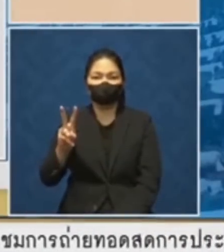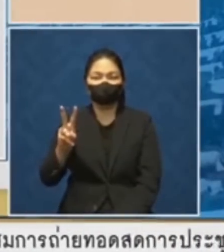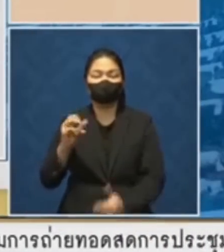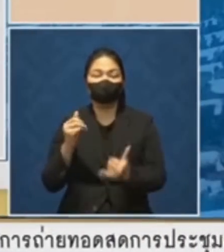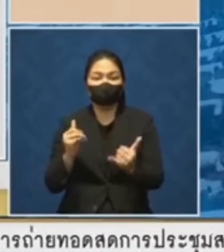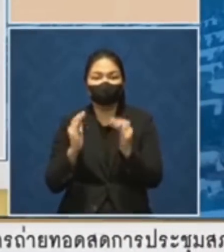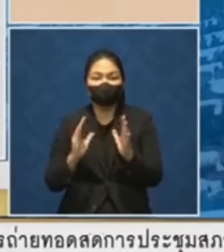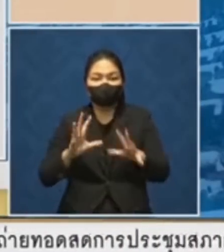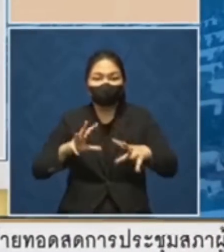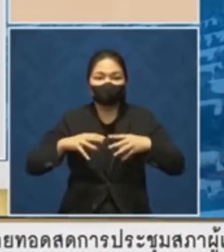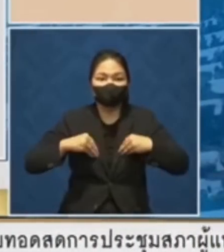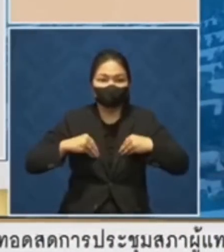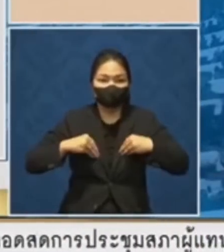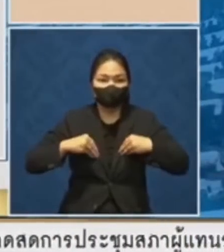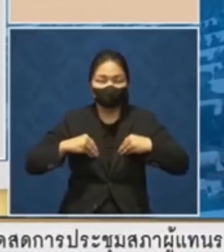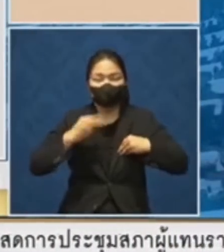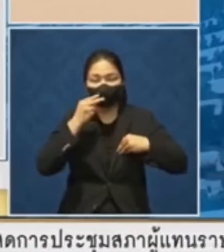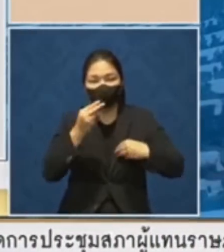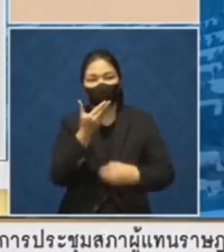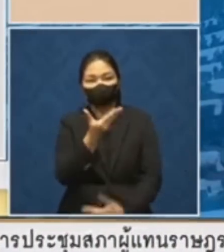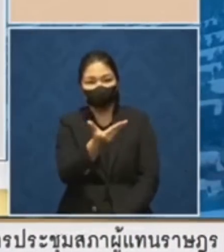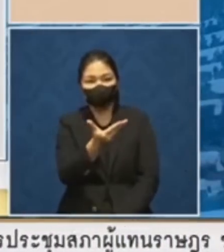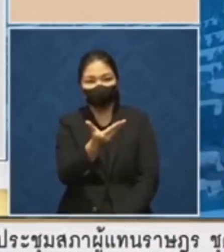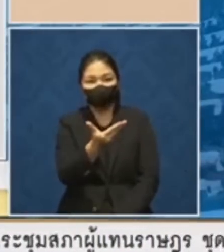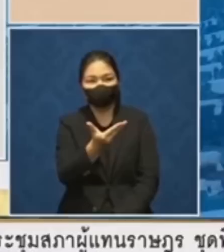ยธรรมติ